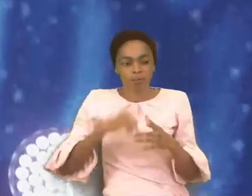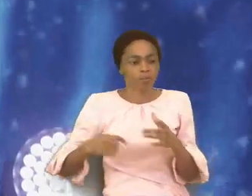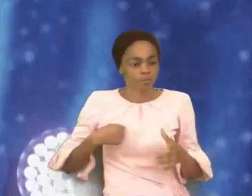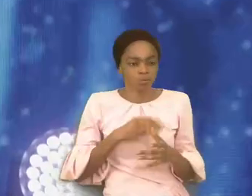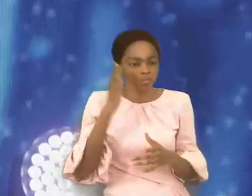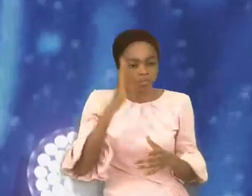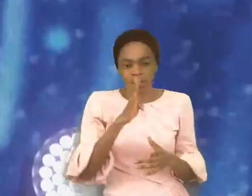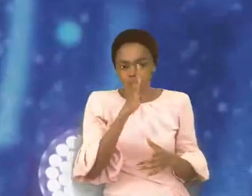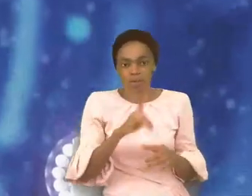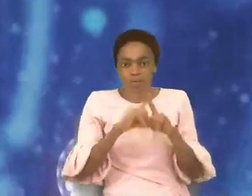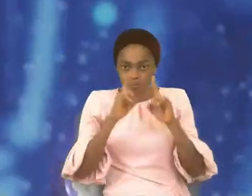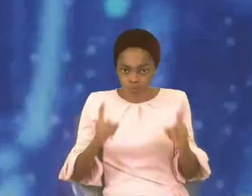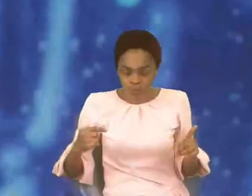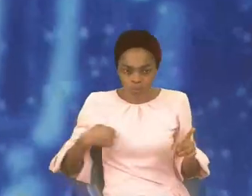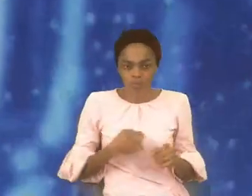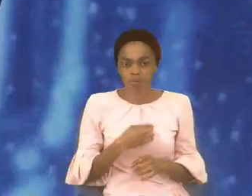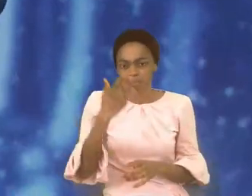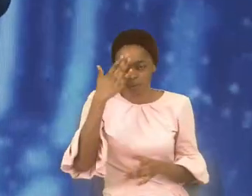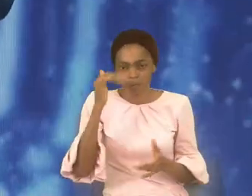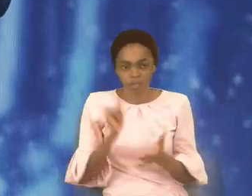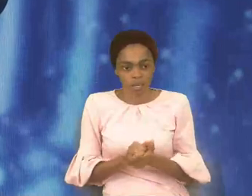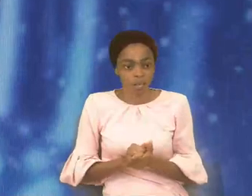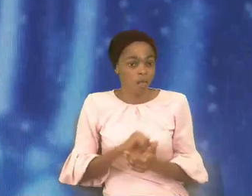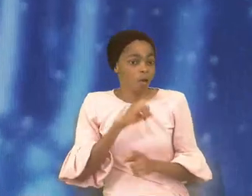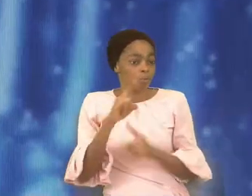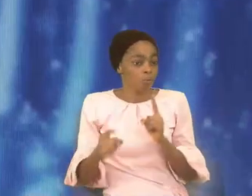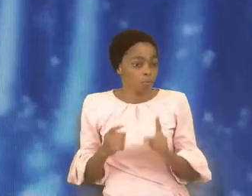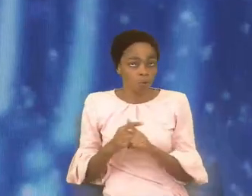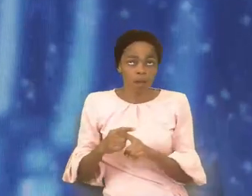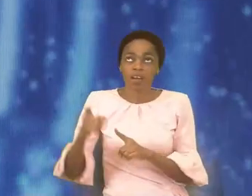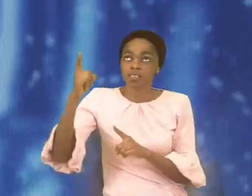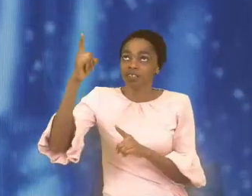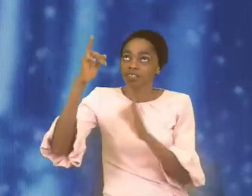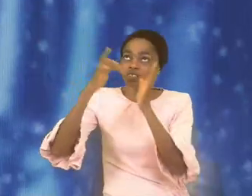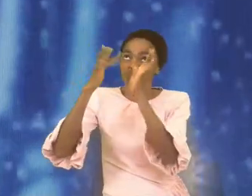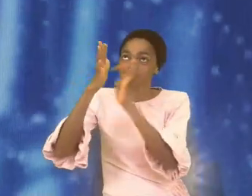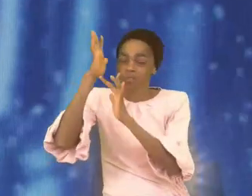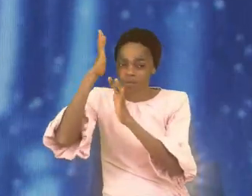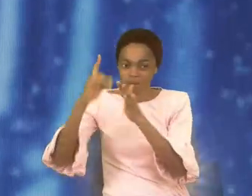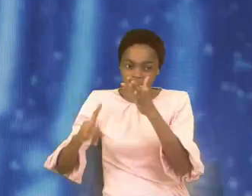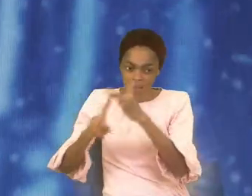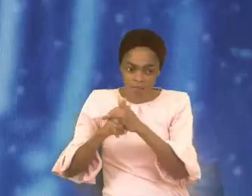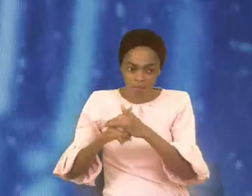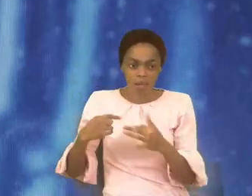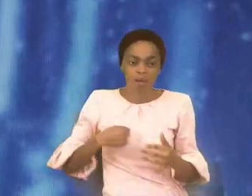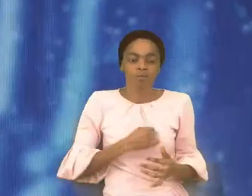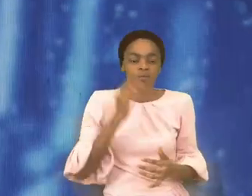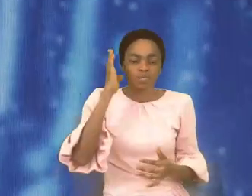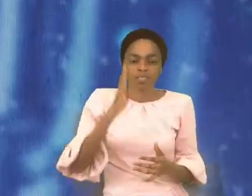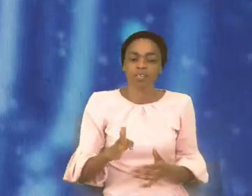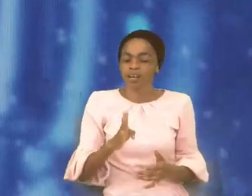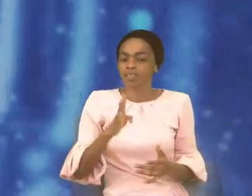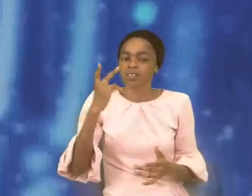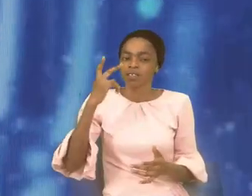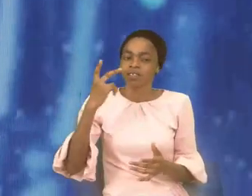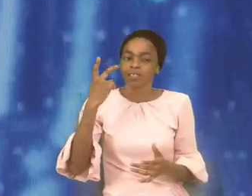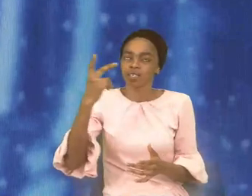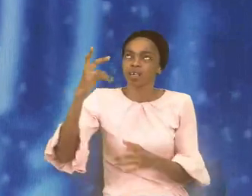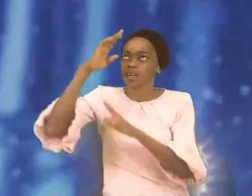nous savons que lorsque cela sera manifesté, nous serons semblables à lui, parce que nous le